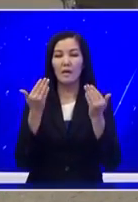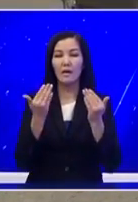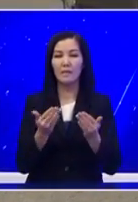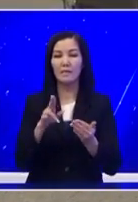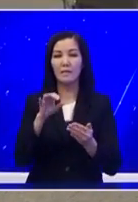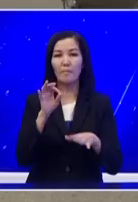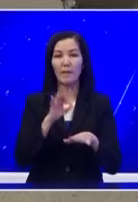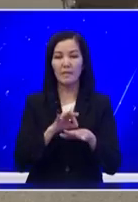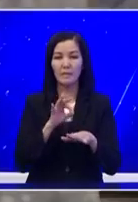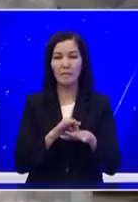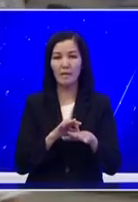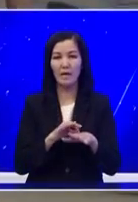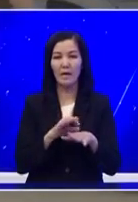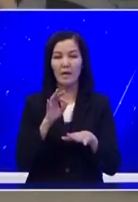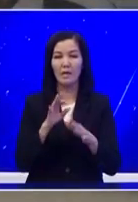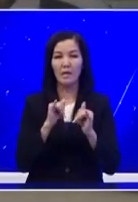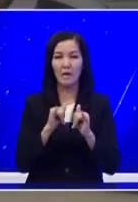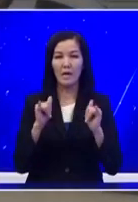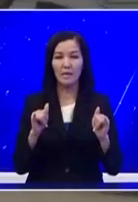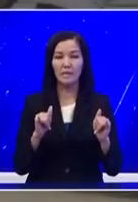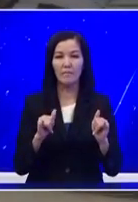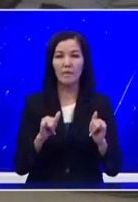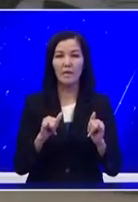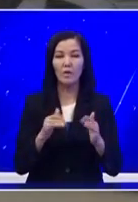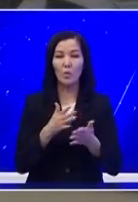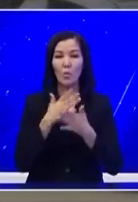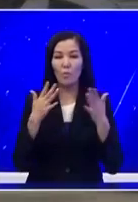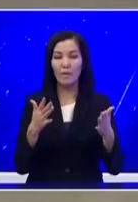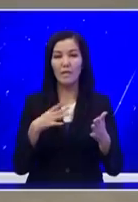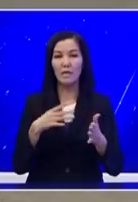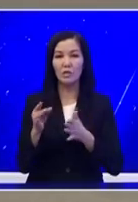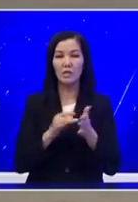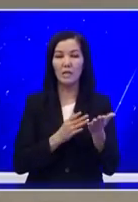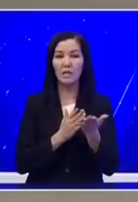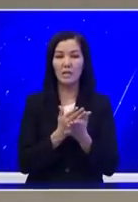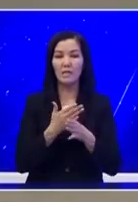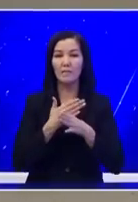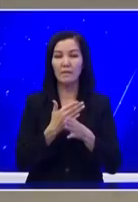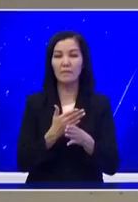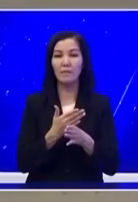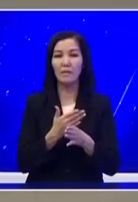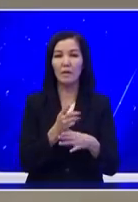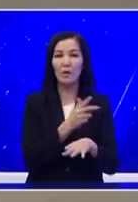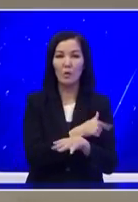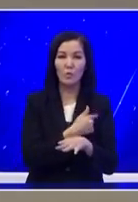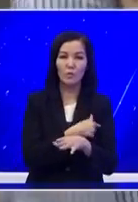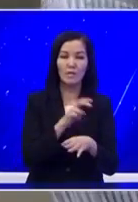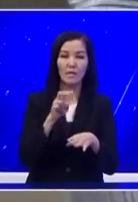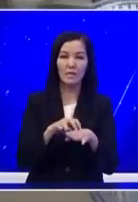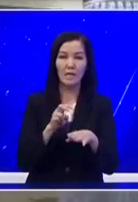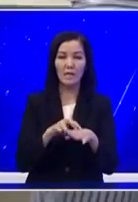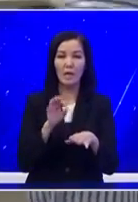тұсында науқастар саны артып, дәрігерлердің жұмысы еселенді. Жедел жәрдем қызметкерлері мен учаскелік медицина мамандары